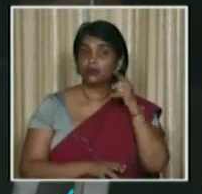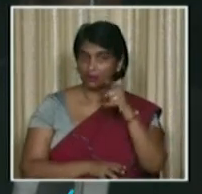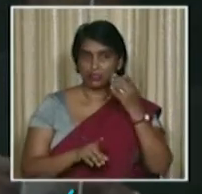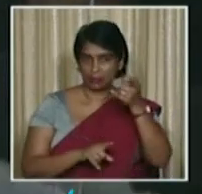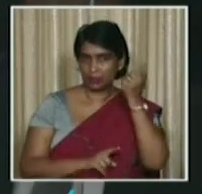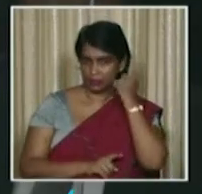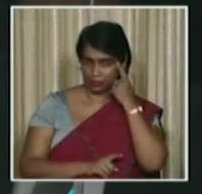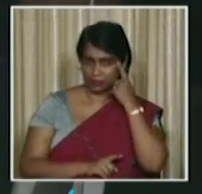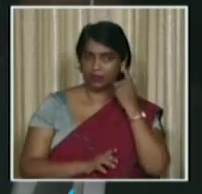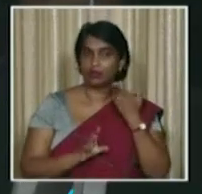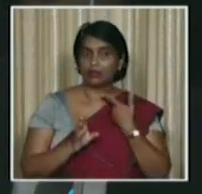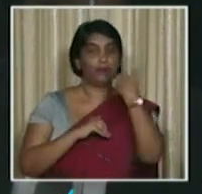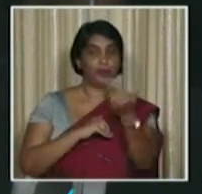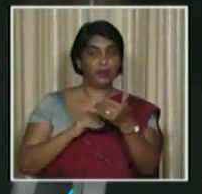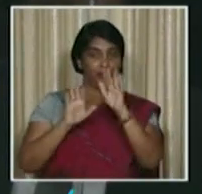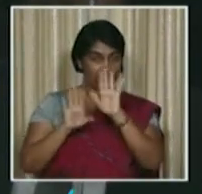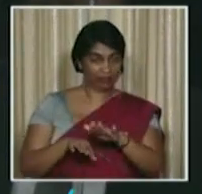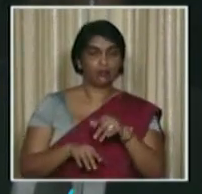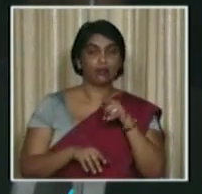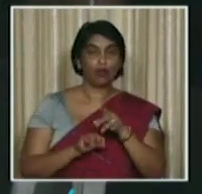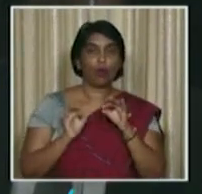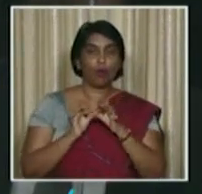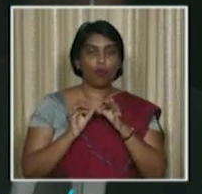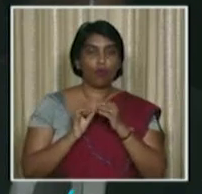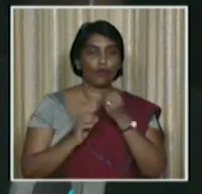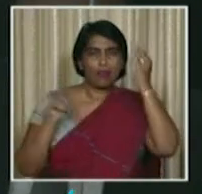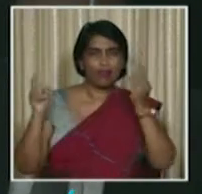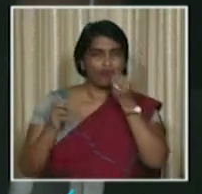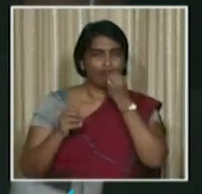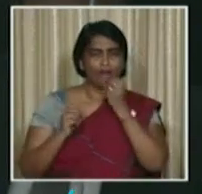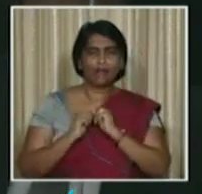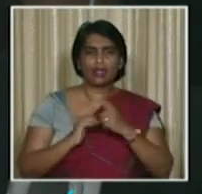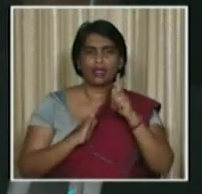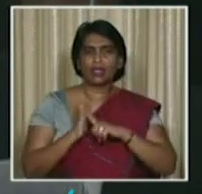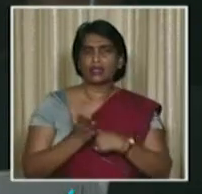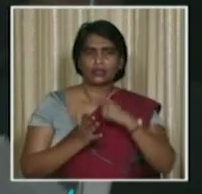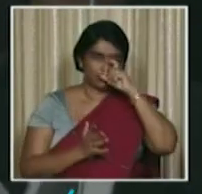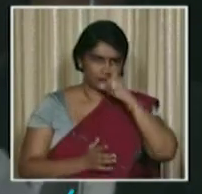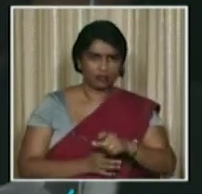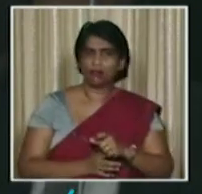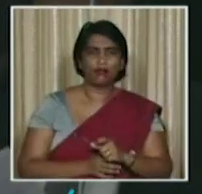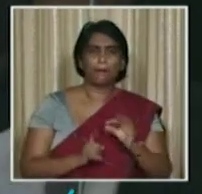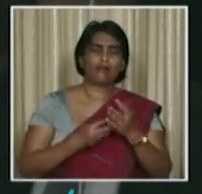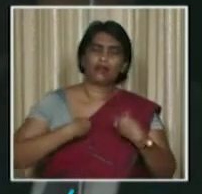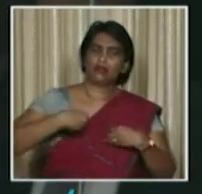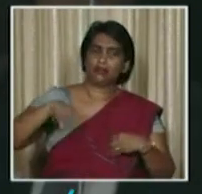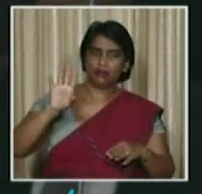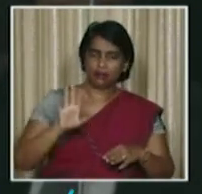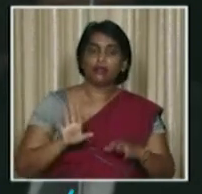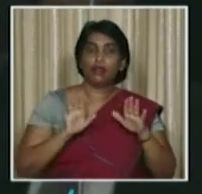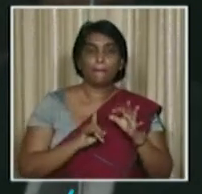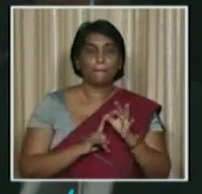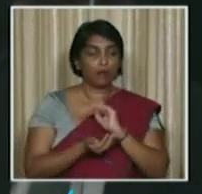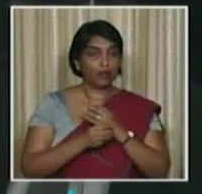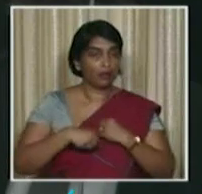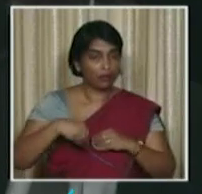මටත් මතකයි. අපේ පැත්තේ ඉඳගෙන ඉන්න කාලේ බුහාරි ආයතනයත් ආණ්ඩුවට ගත්තා. ජයජයවර්ධන ජනාධිපතිතුමා එක පුද්ගලීකරණය කළා. නමුත්